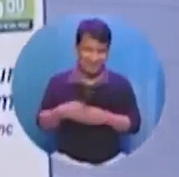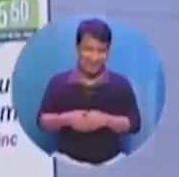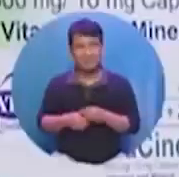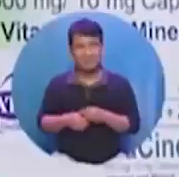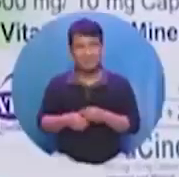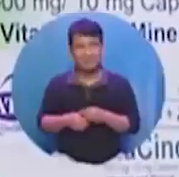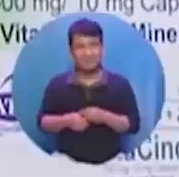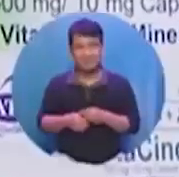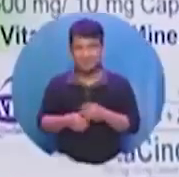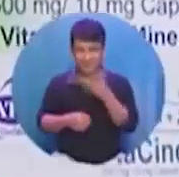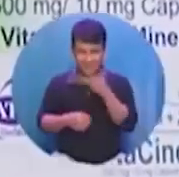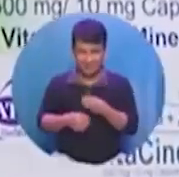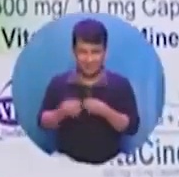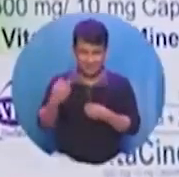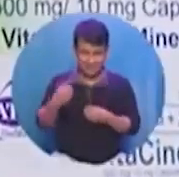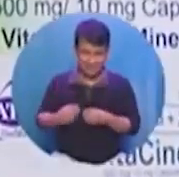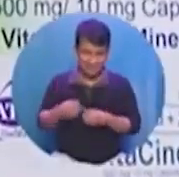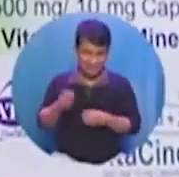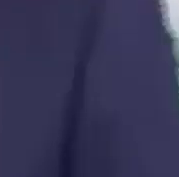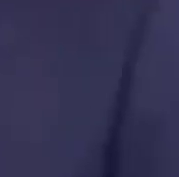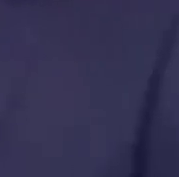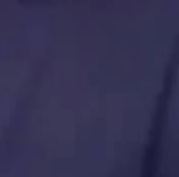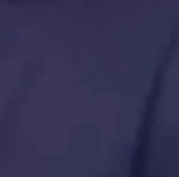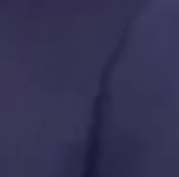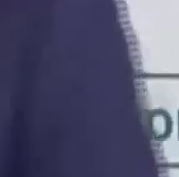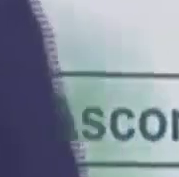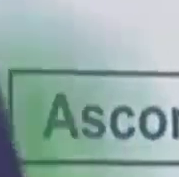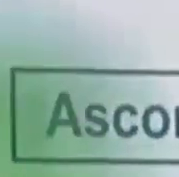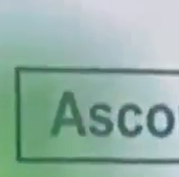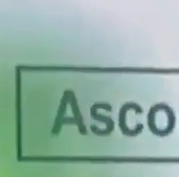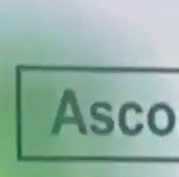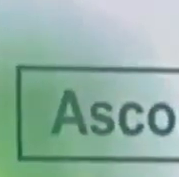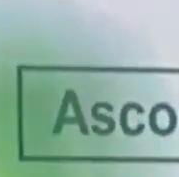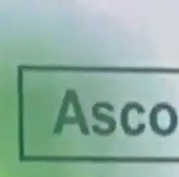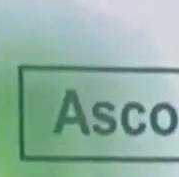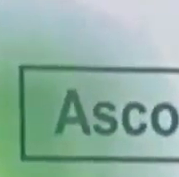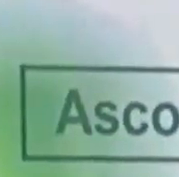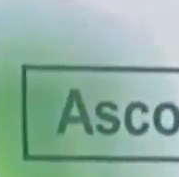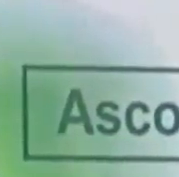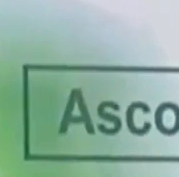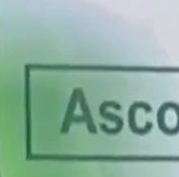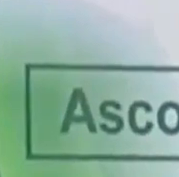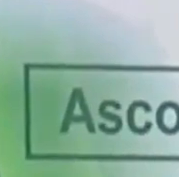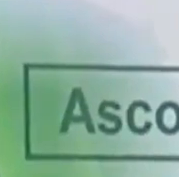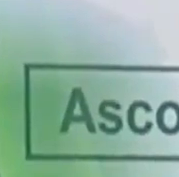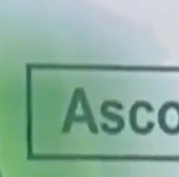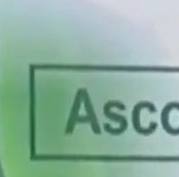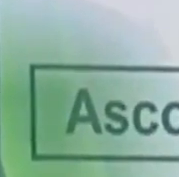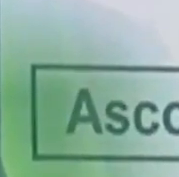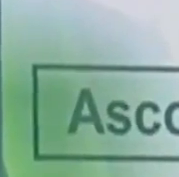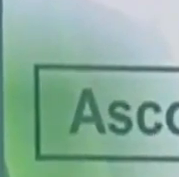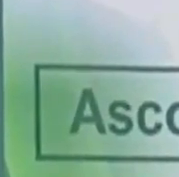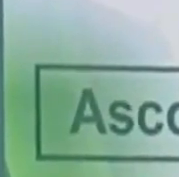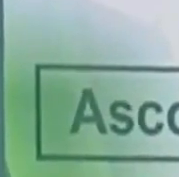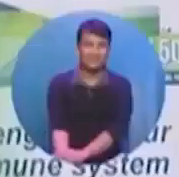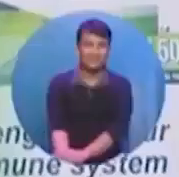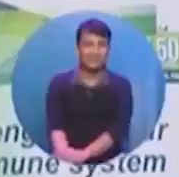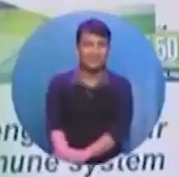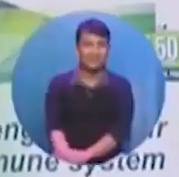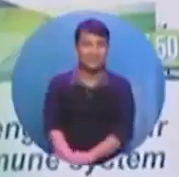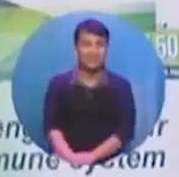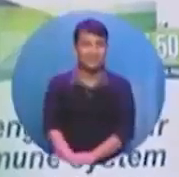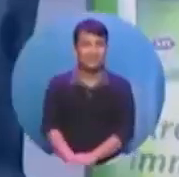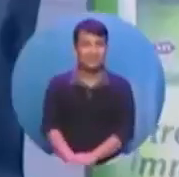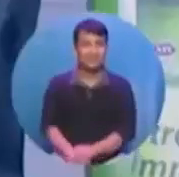po, sir. Sino ba ako? Idol. Wala po kaming TV, sir. Sa Facebook lang po ako nanonood. Sige,